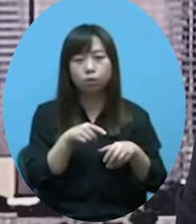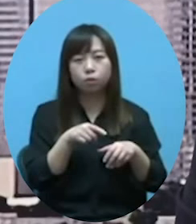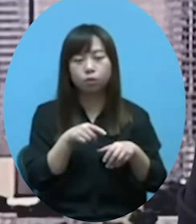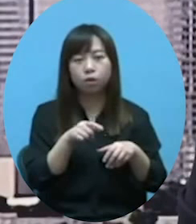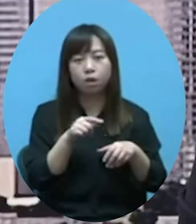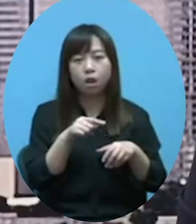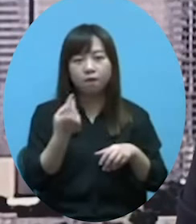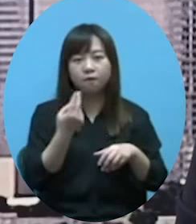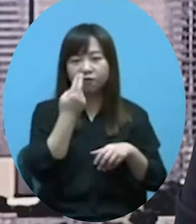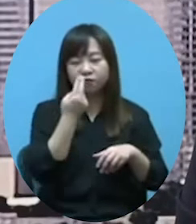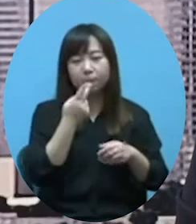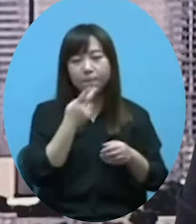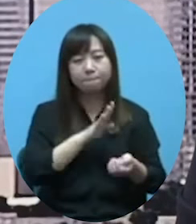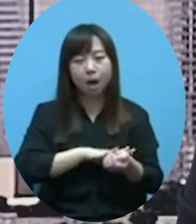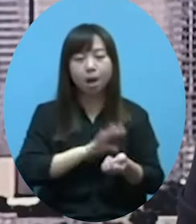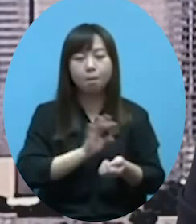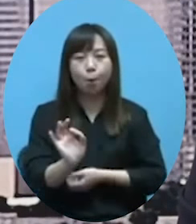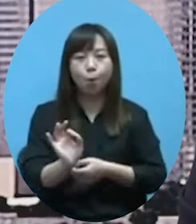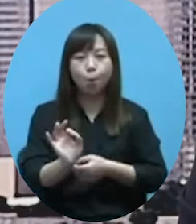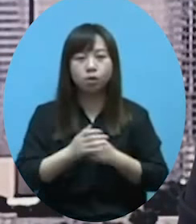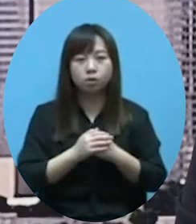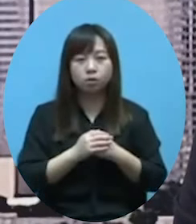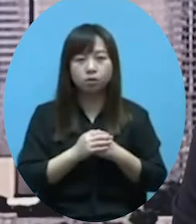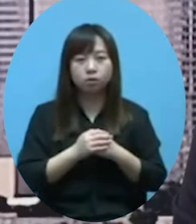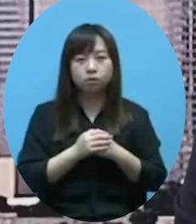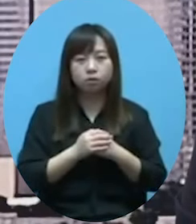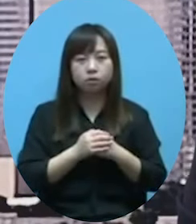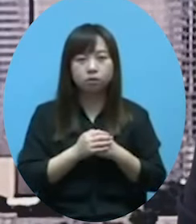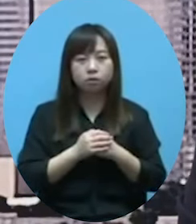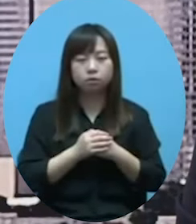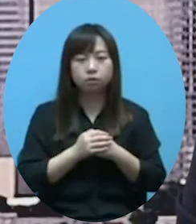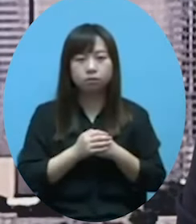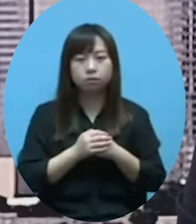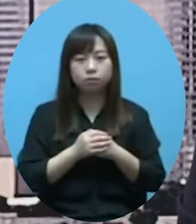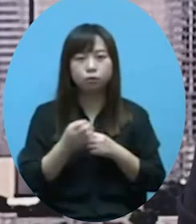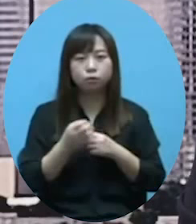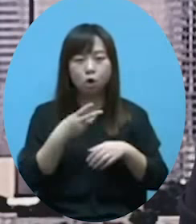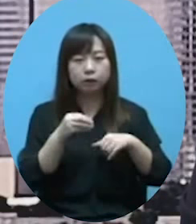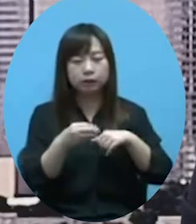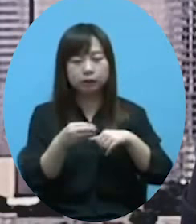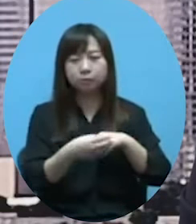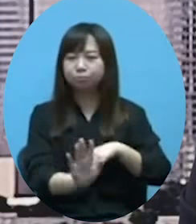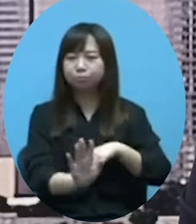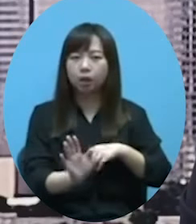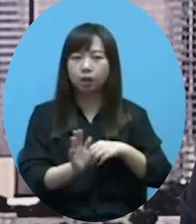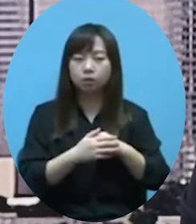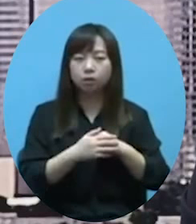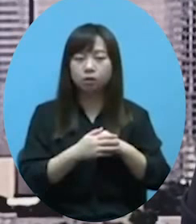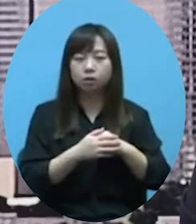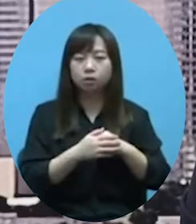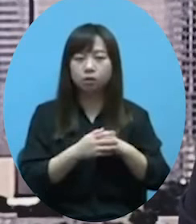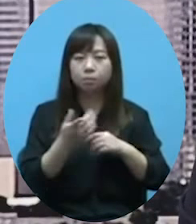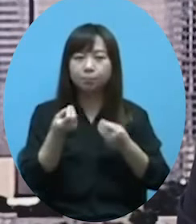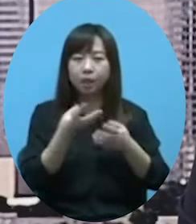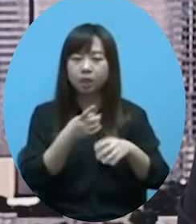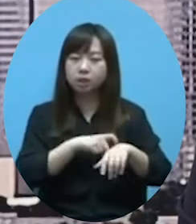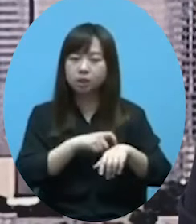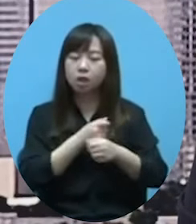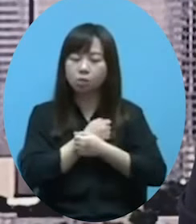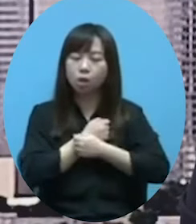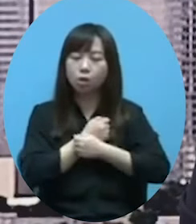其他呼吸系統的症狀所以是不需要這樣治療的我相信只要給些時間去